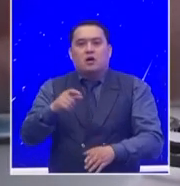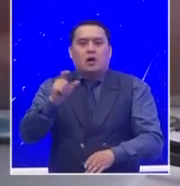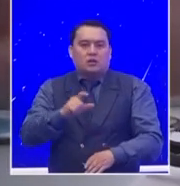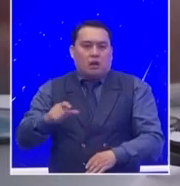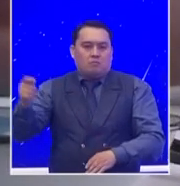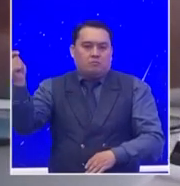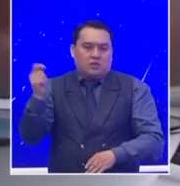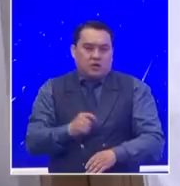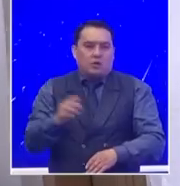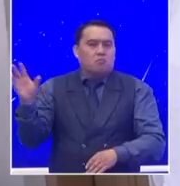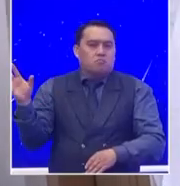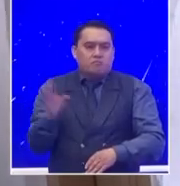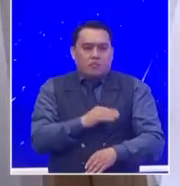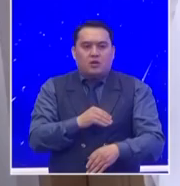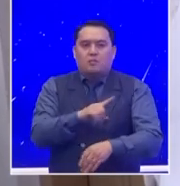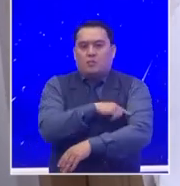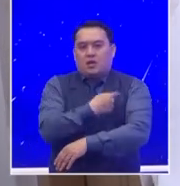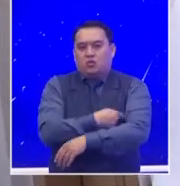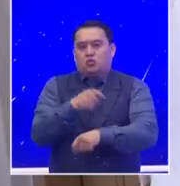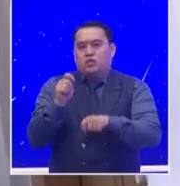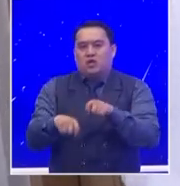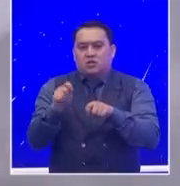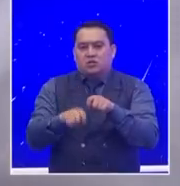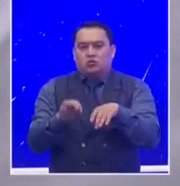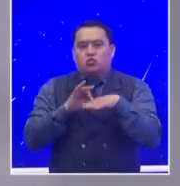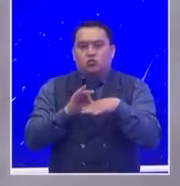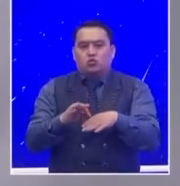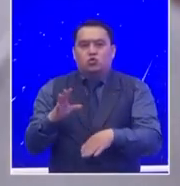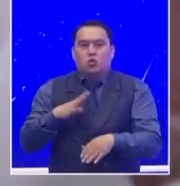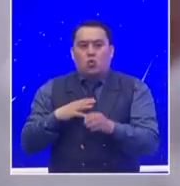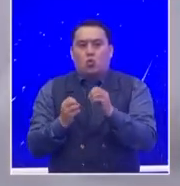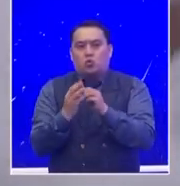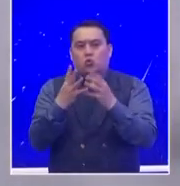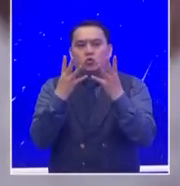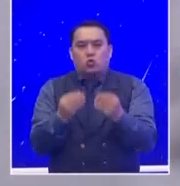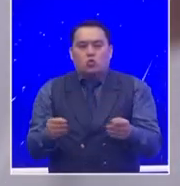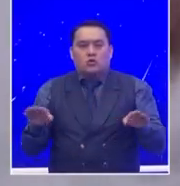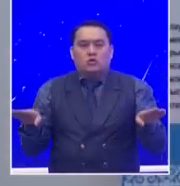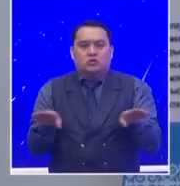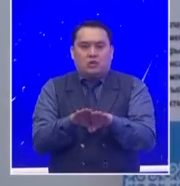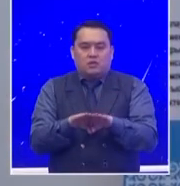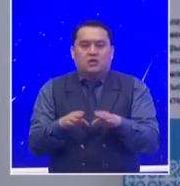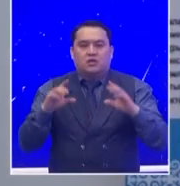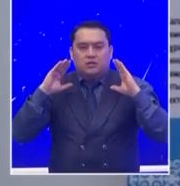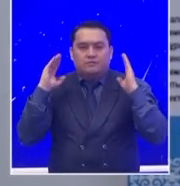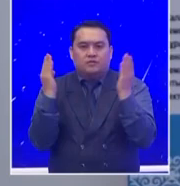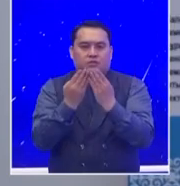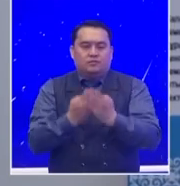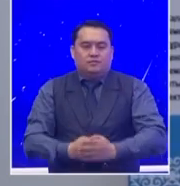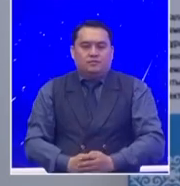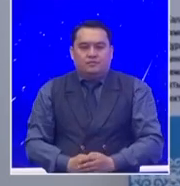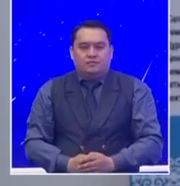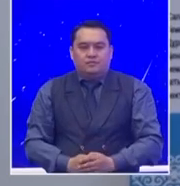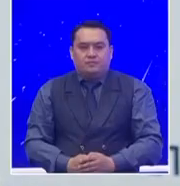келген. Олардың барлығына тиісті медициналық тексеру жүргізілді. Яғни 14 күнге карантинге жатқызылды. Қазір олардың жағдайы